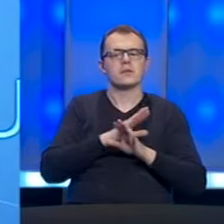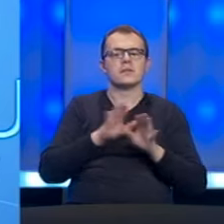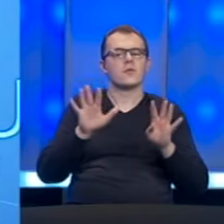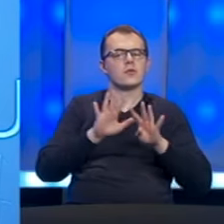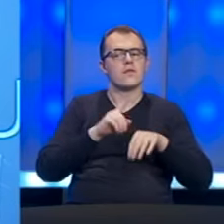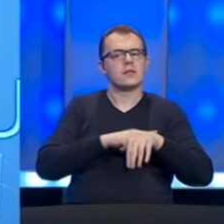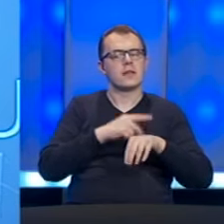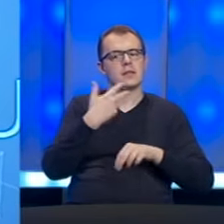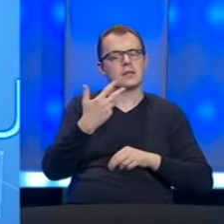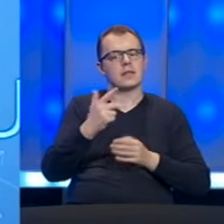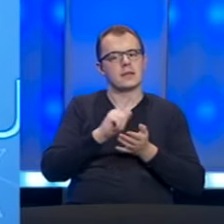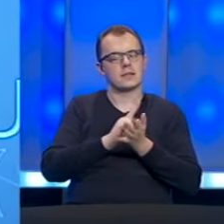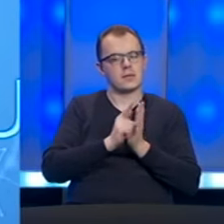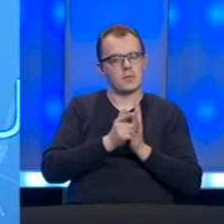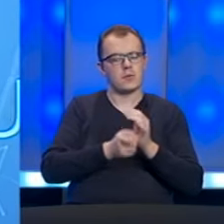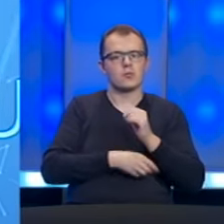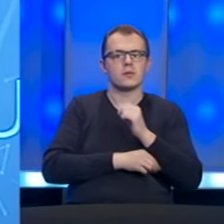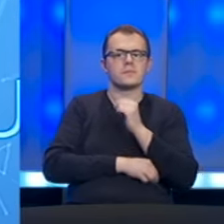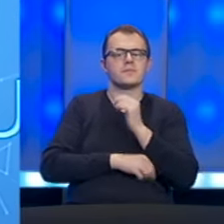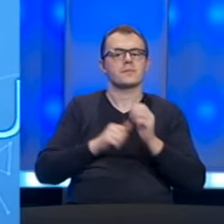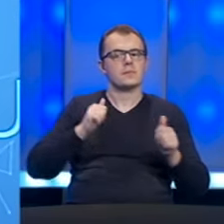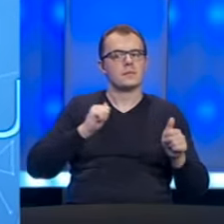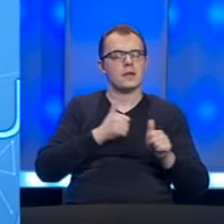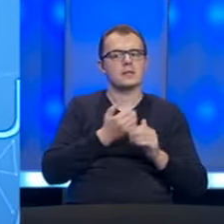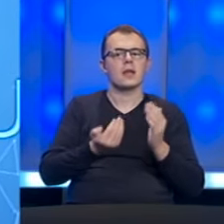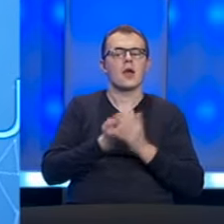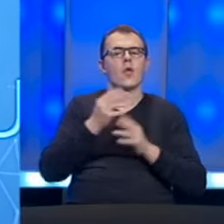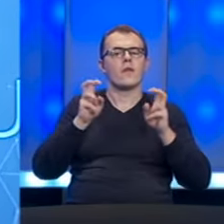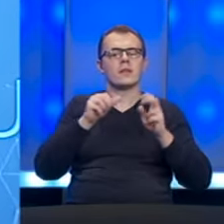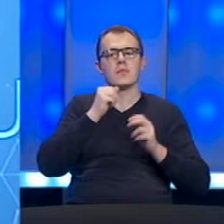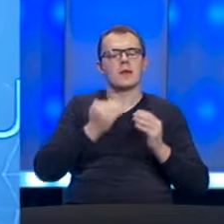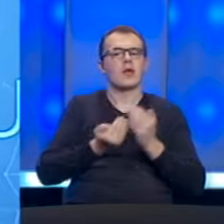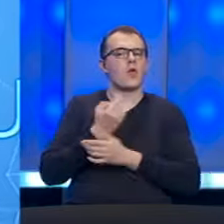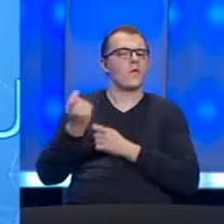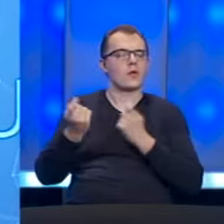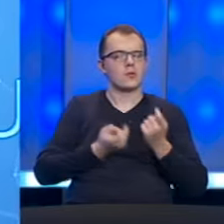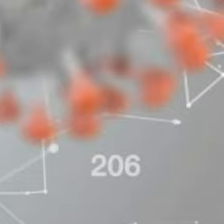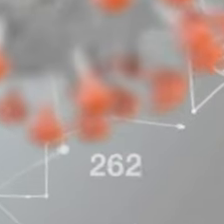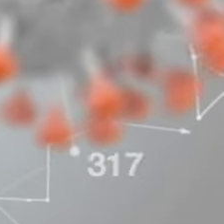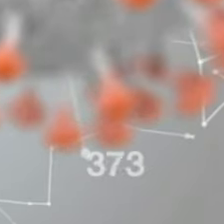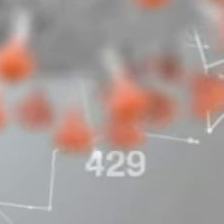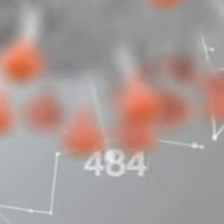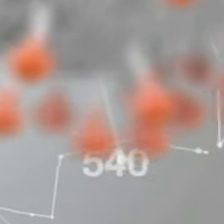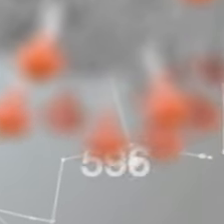9 sati 30 minuta. Slijede nove teme i novi gosti.